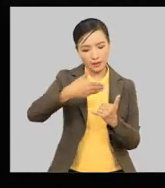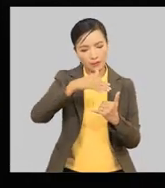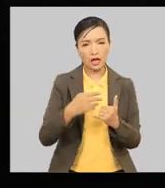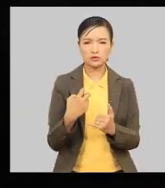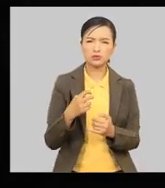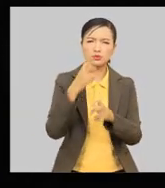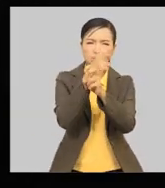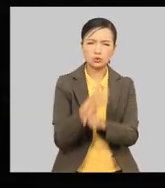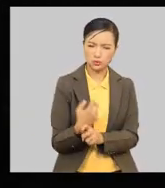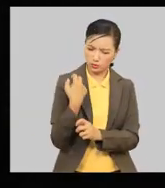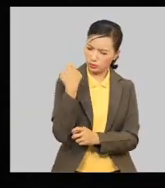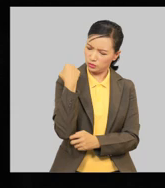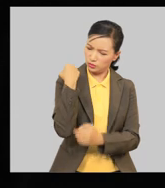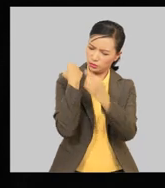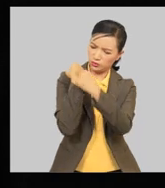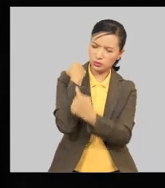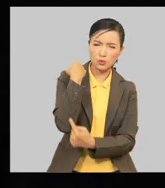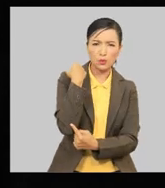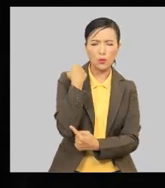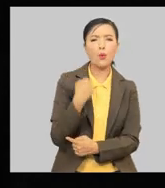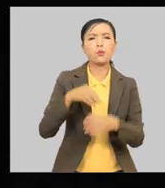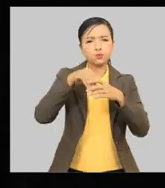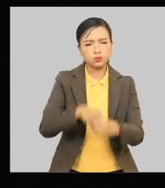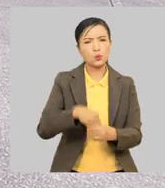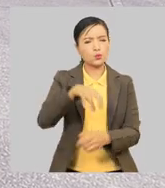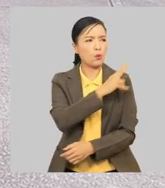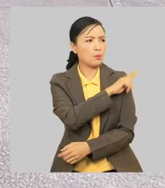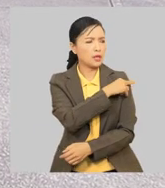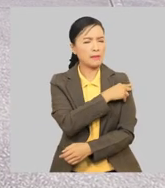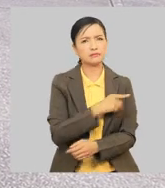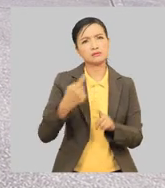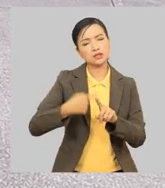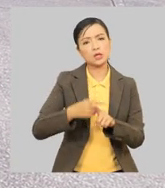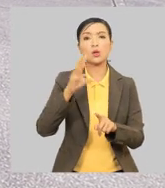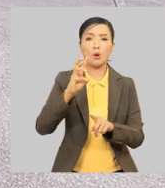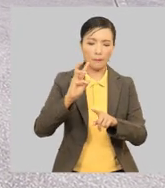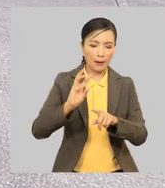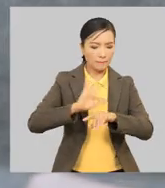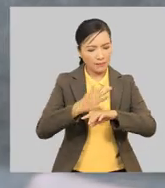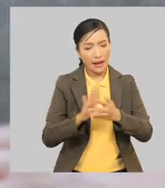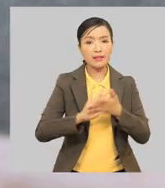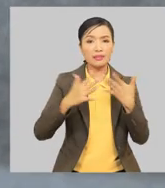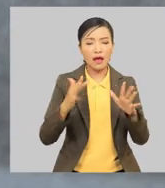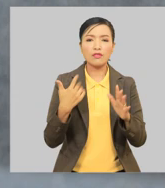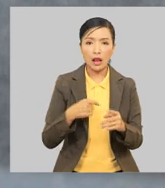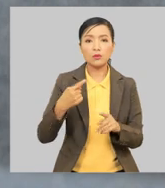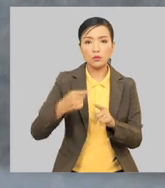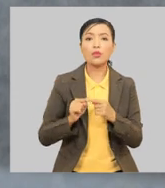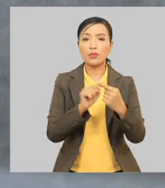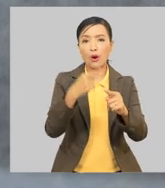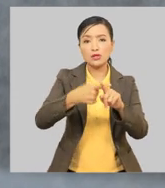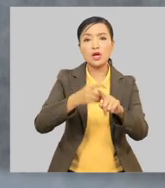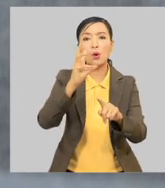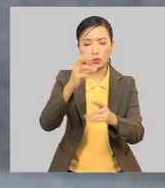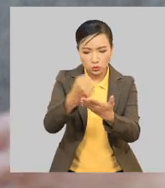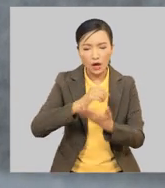ได้ผ่าตัดกระดูกสันหลังนะคะแล้วก็รักษาตัวอยู่ประมาณ6เดือนในการรักษาแผลต่างๆนะคะแล้วอีก6เดือนก็มารักษ